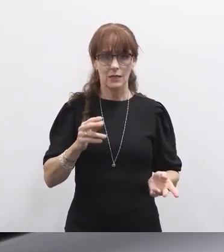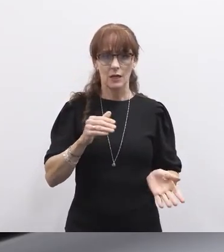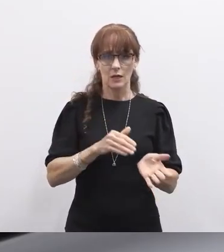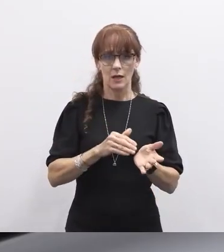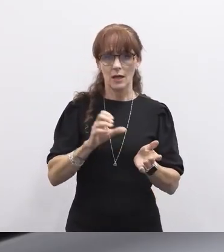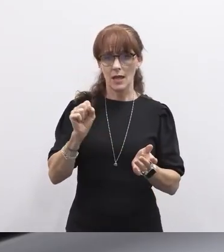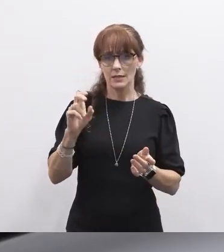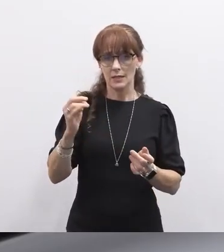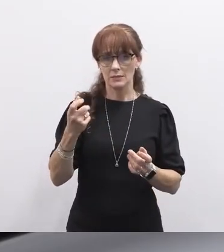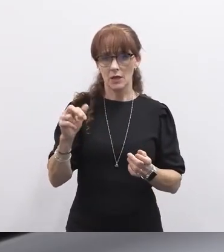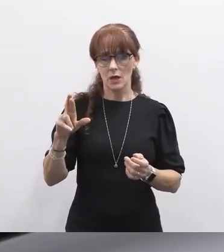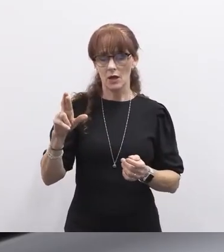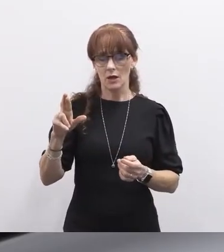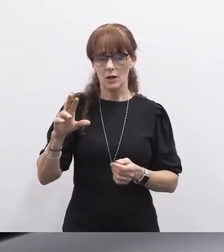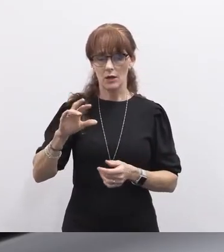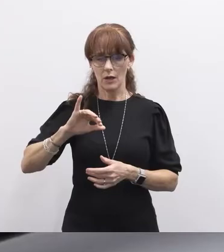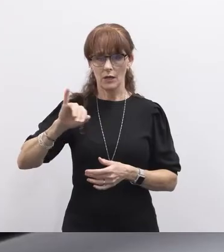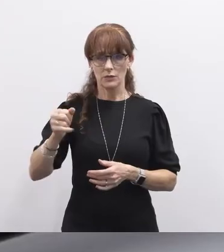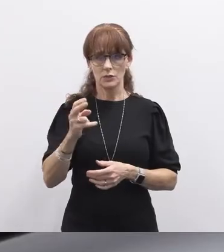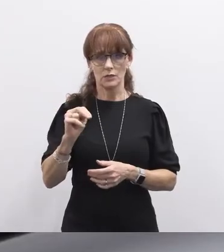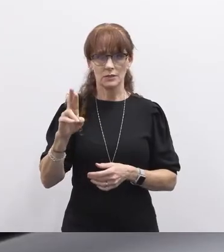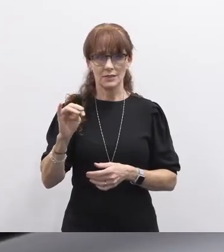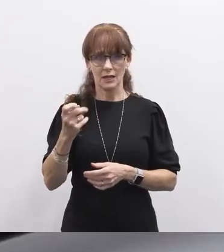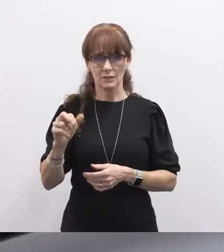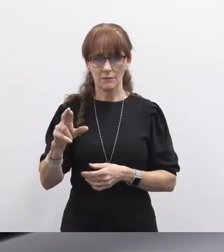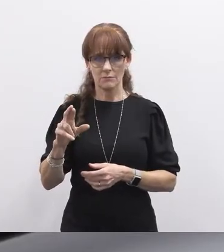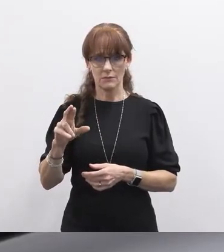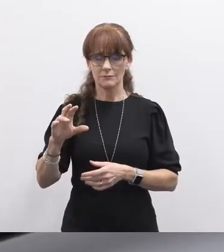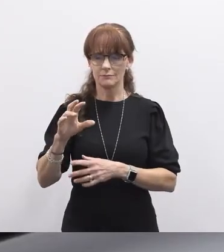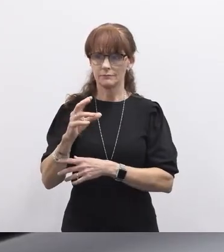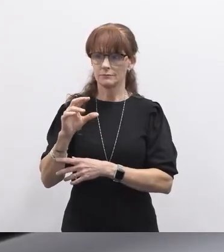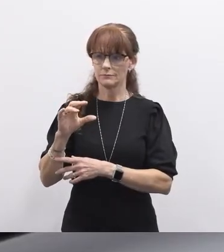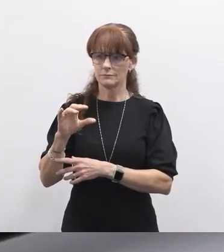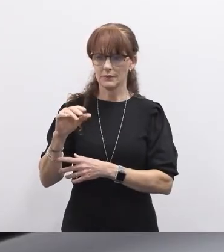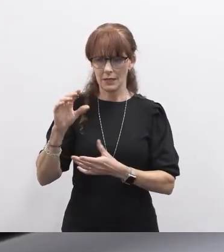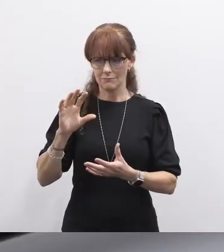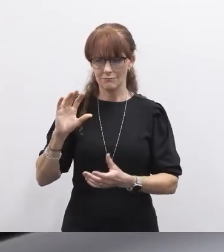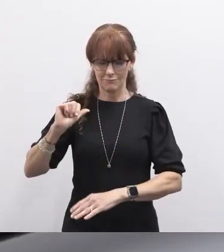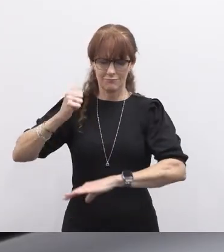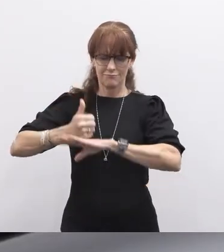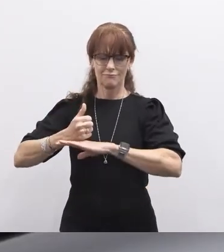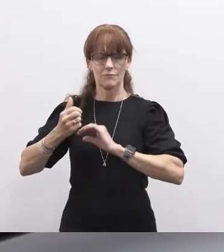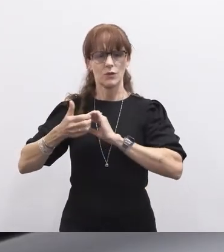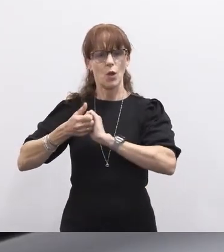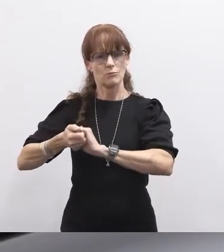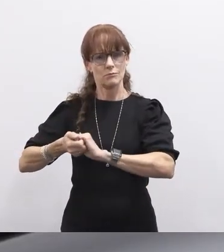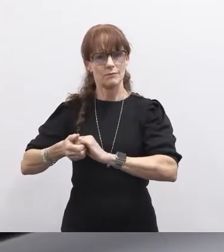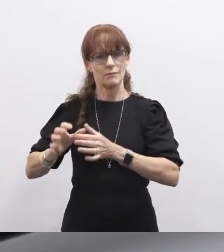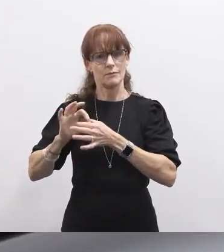ដូចជា Dr. Salazar ហើយនិងលោក Justin Grayson បានបង្កើតជាដៃគូរួមគ្នា